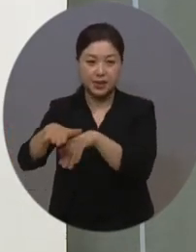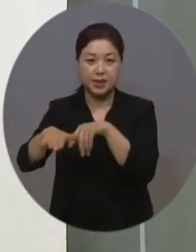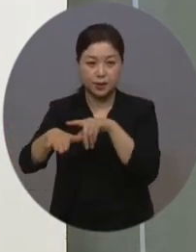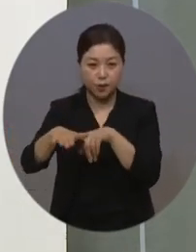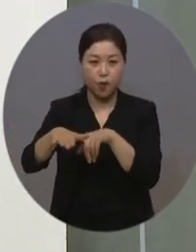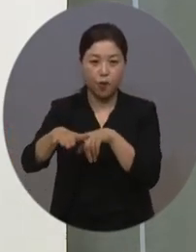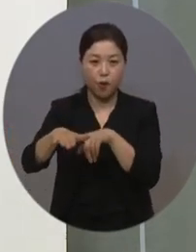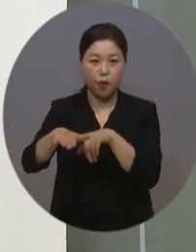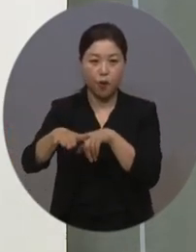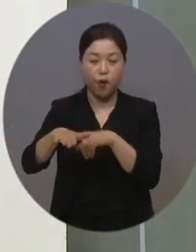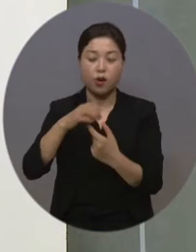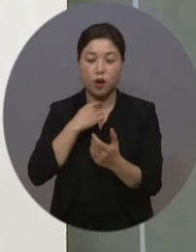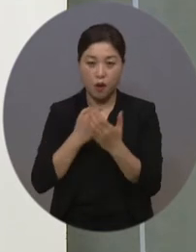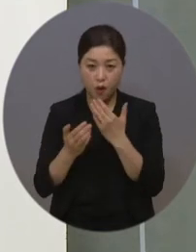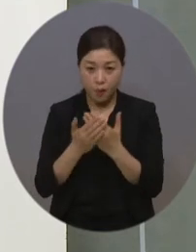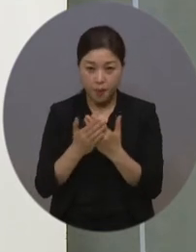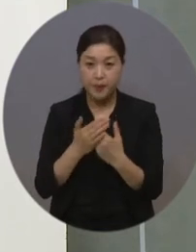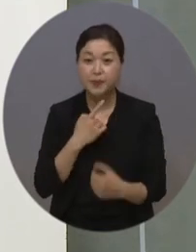상당 기간